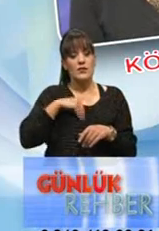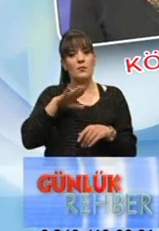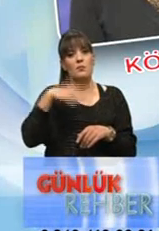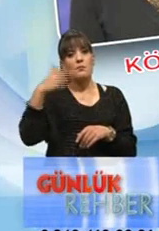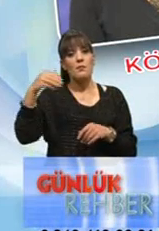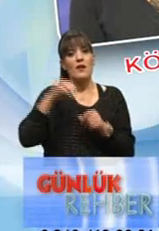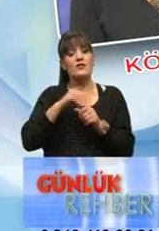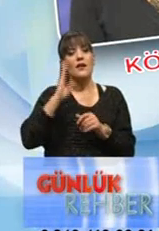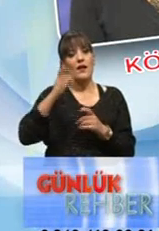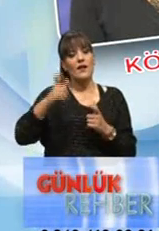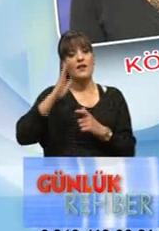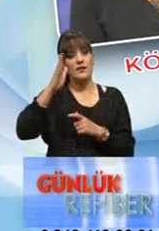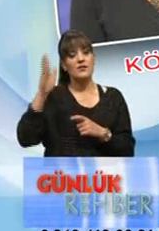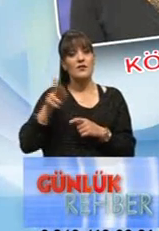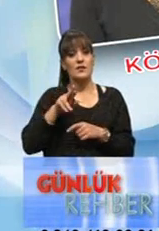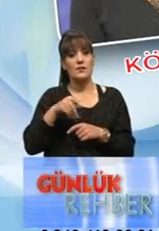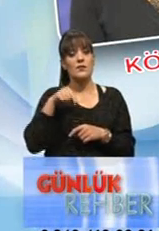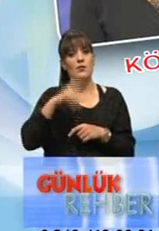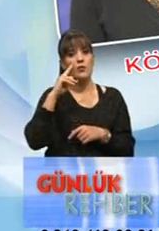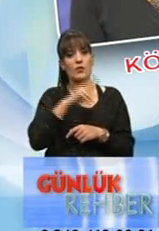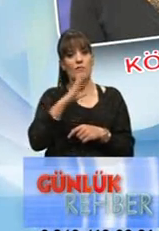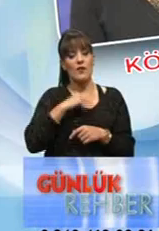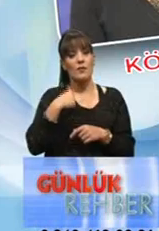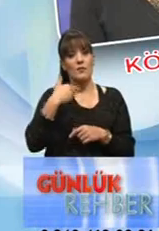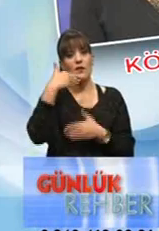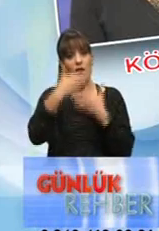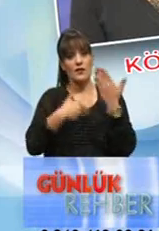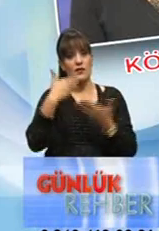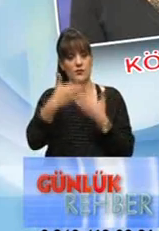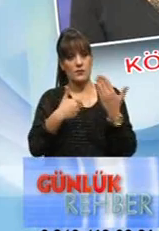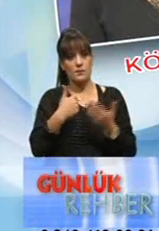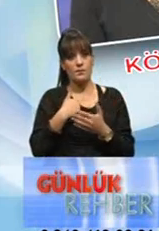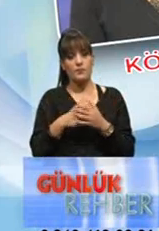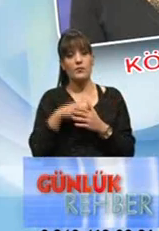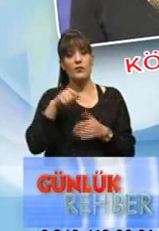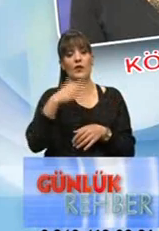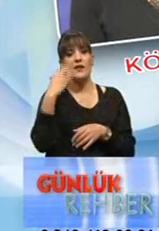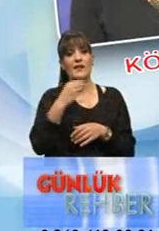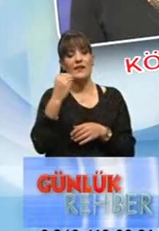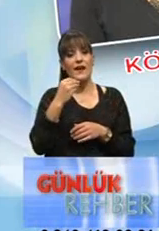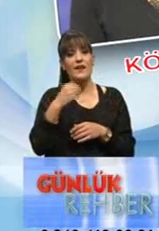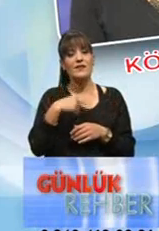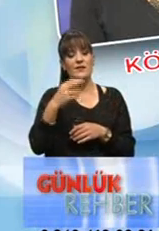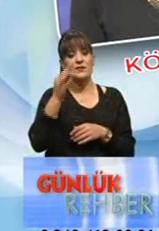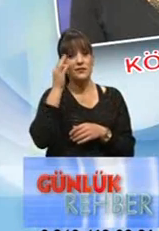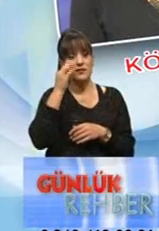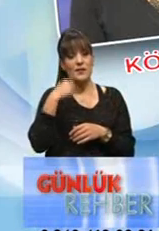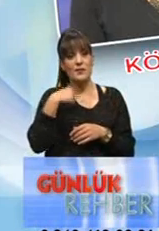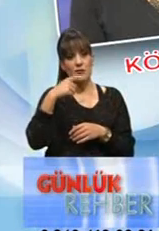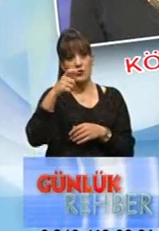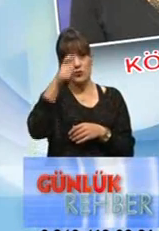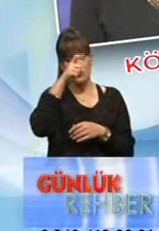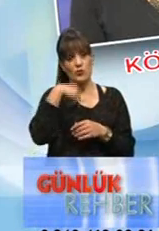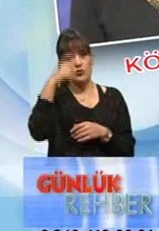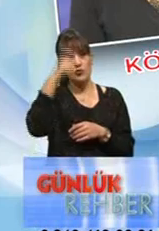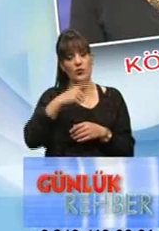ufuklara da çırpacak gibi. Çok güzel. Şimdi yine bir görüntümüz var. Ben tarif edeceğim. O genç delikanlımız sanıyorum bir Türk evi, böyle bir